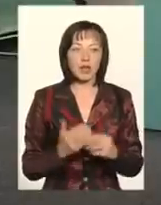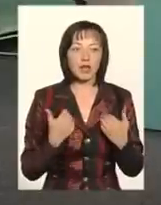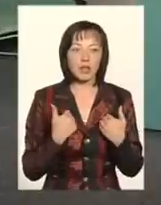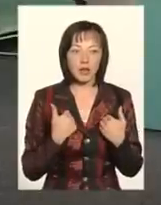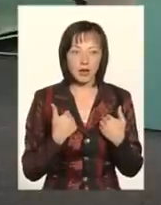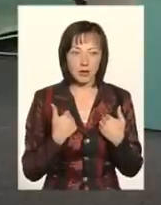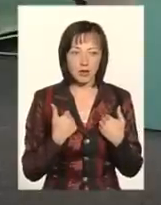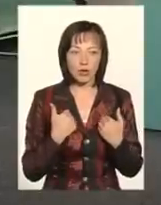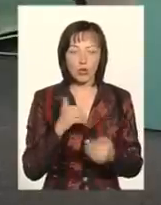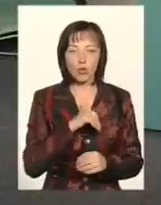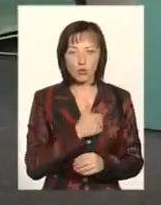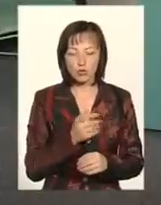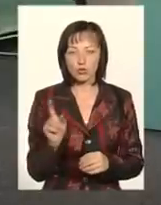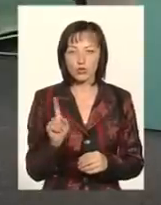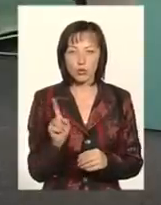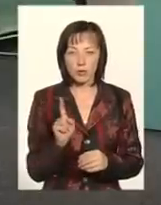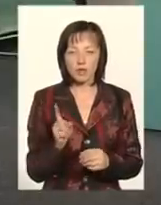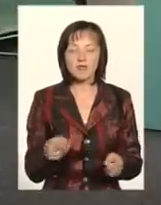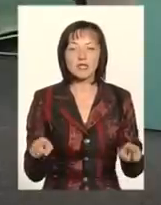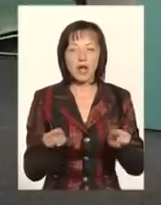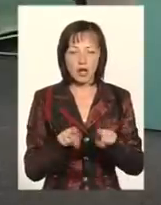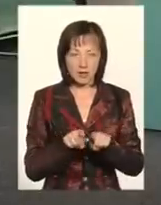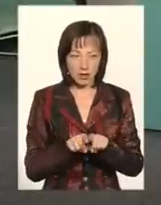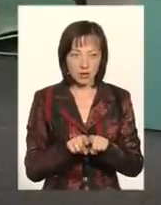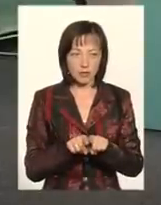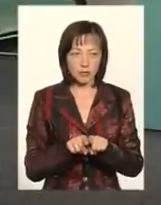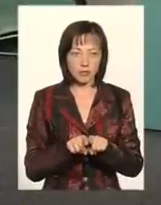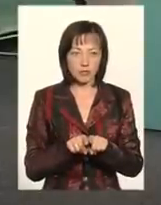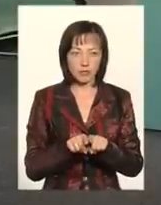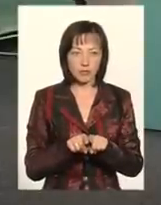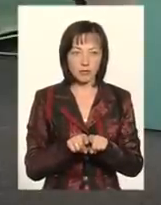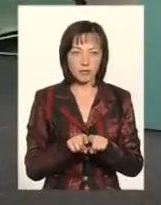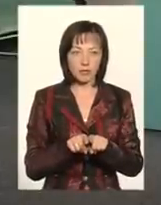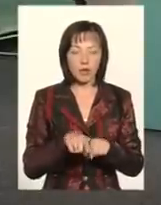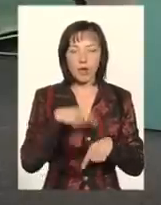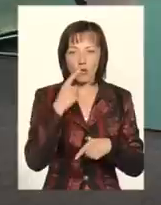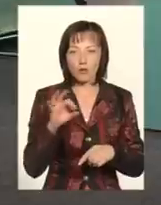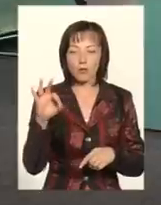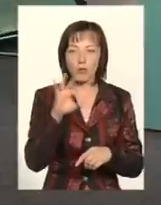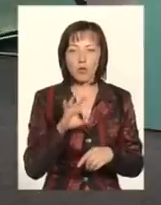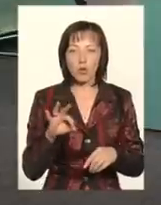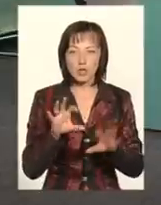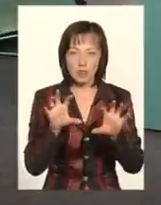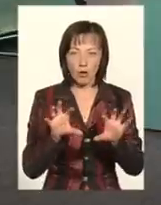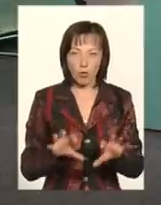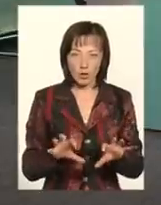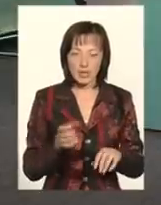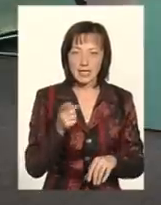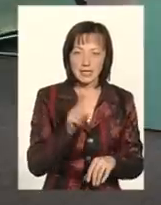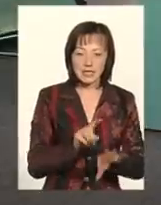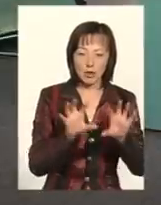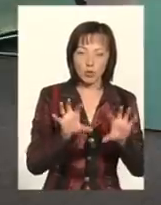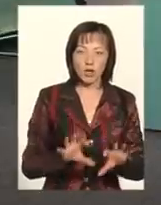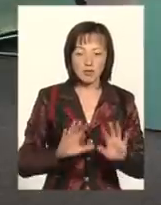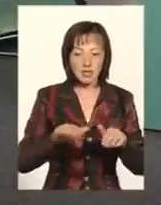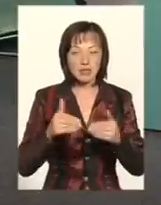я хочу щоб все-таки от говорити про зако ті законодавчі